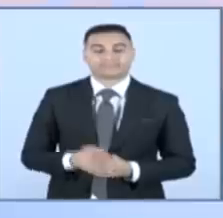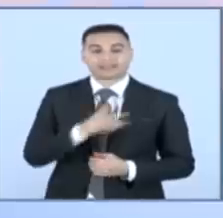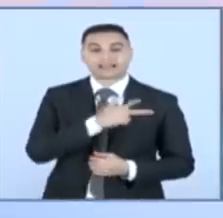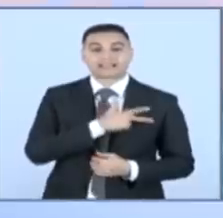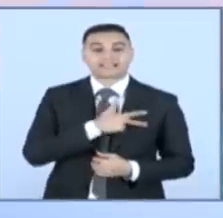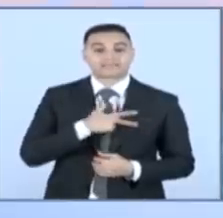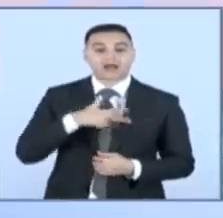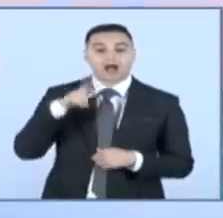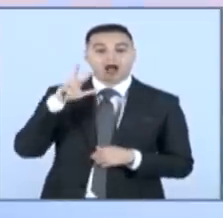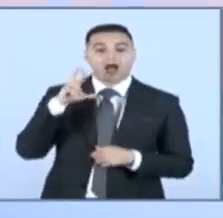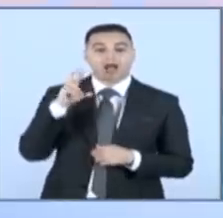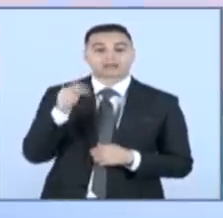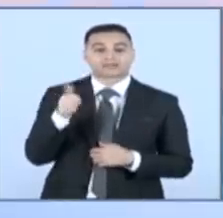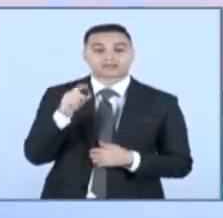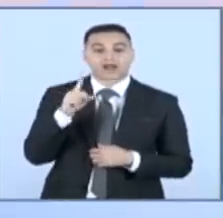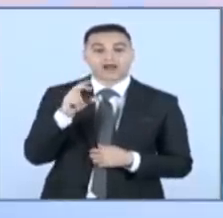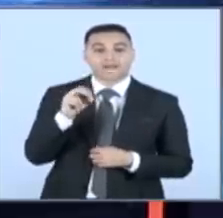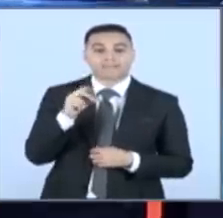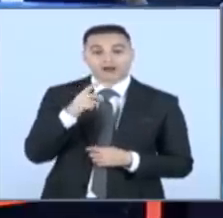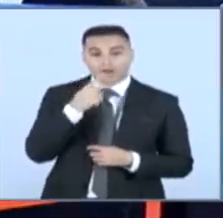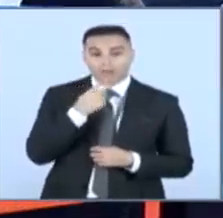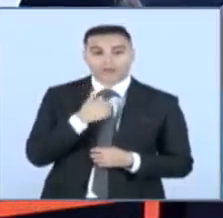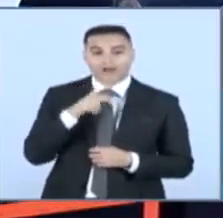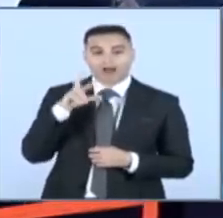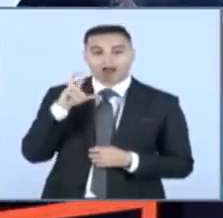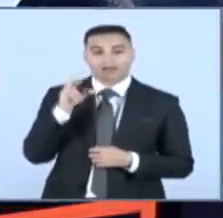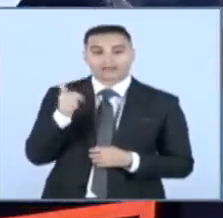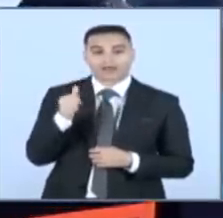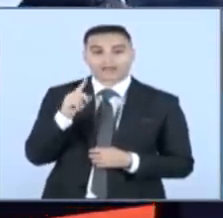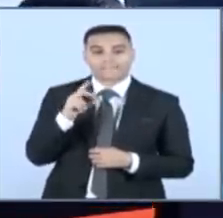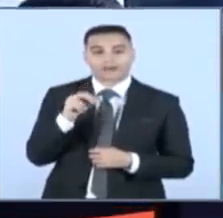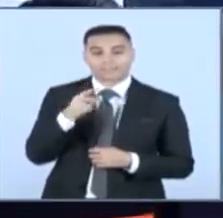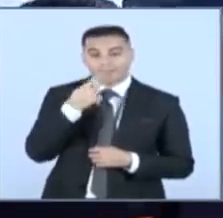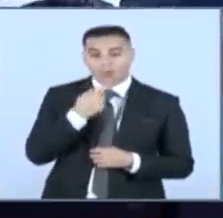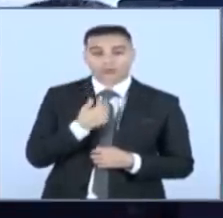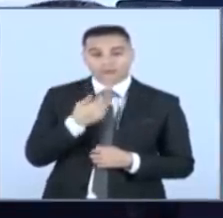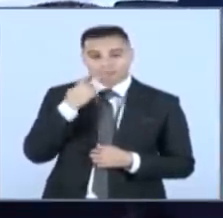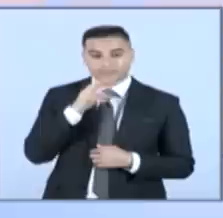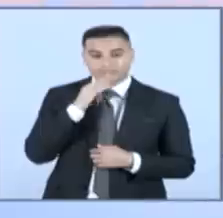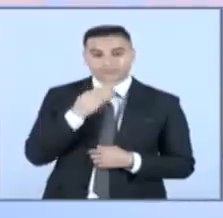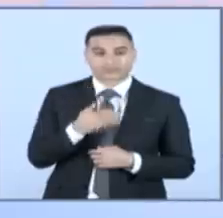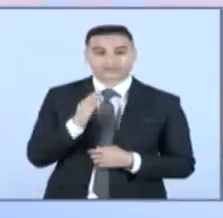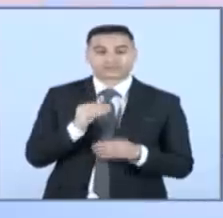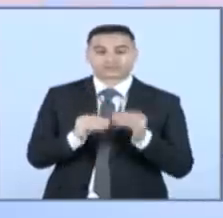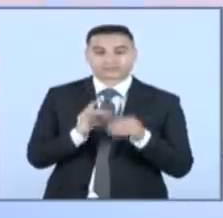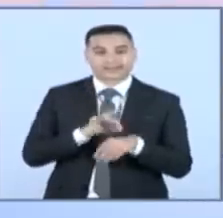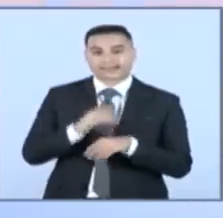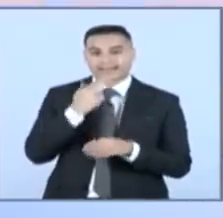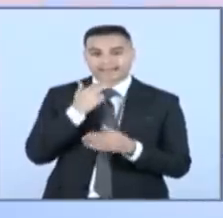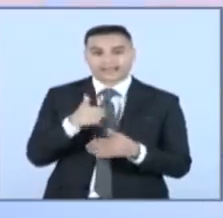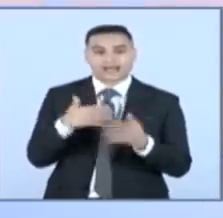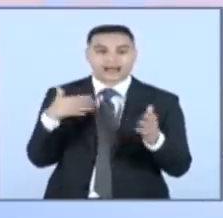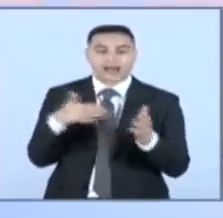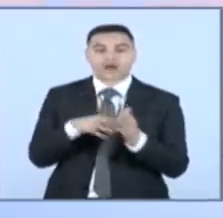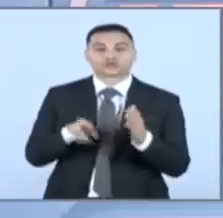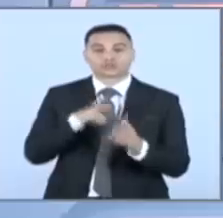الزئبق. كنت أقول والله، كنت أقول. كنت هتقول إيه يا حي؟ ما قلتش ليه طيب؟ الحمد لله. هارلك، آخر